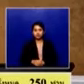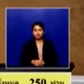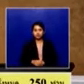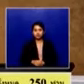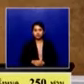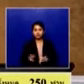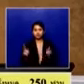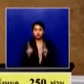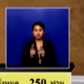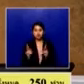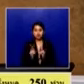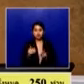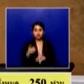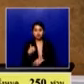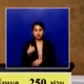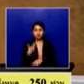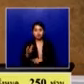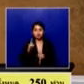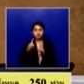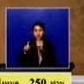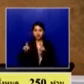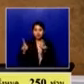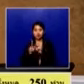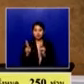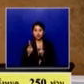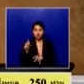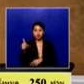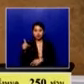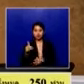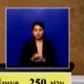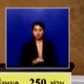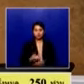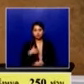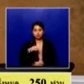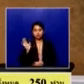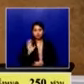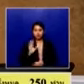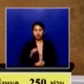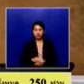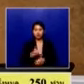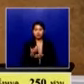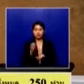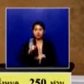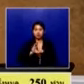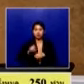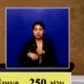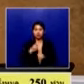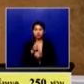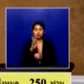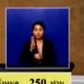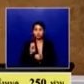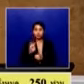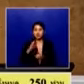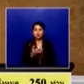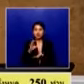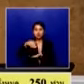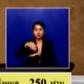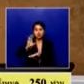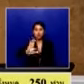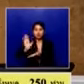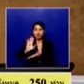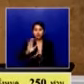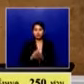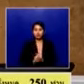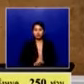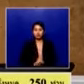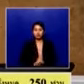กรรมการก็น่าจะมีอยู่เดี๋ยวซักถามท่านกรรมการก็ได้นะครับ ไม่ได้ท่านประธานเป็นงบ64ครับไม่ใช่งบกลางครับ ท่าน